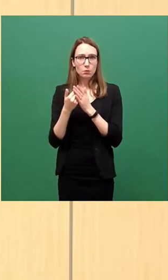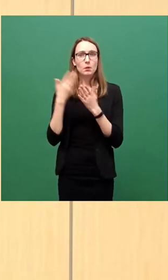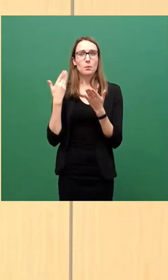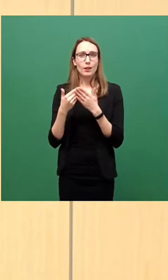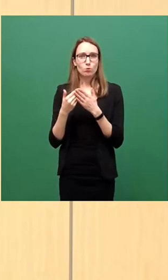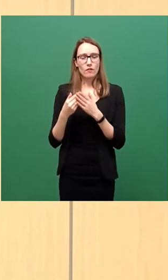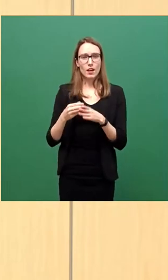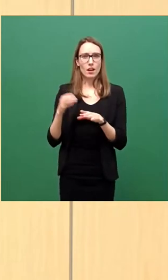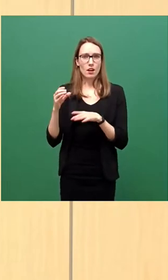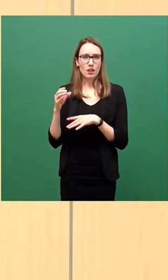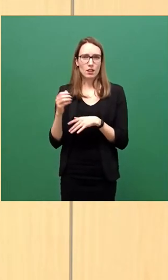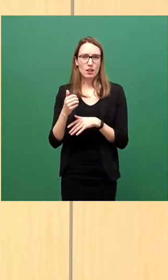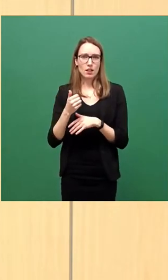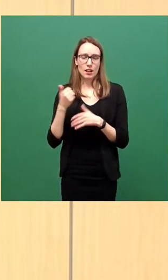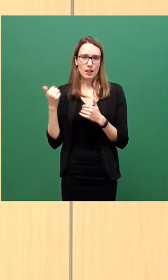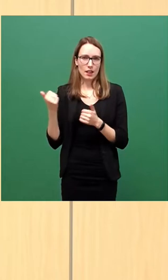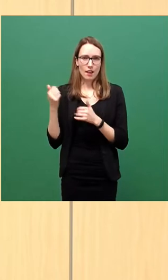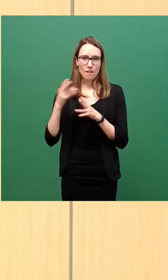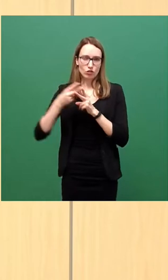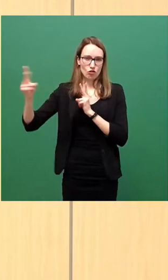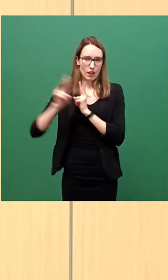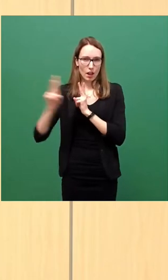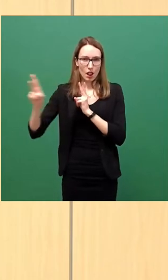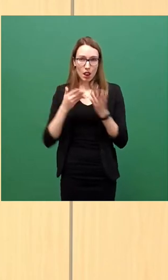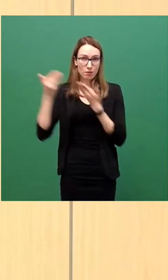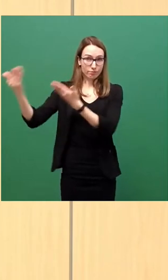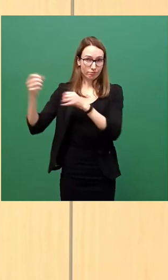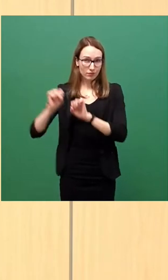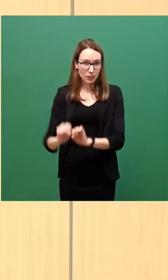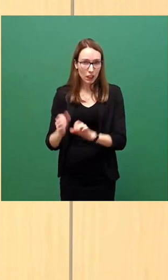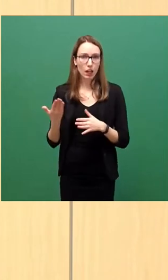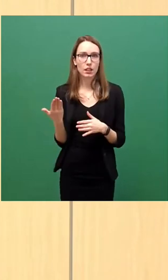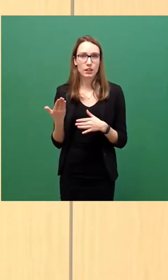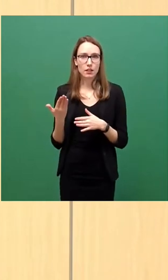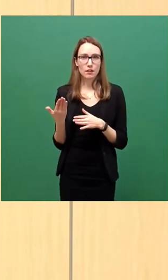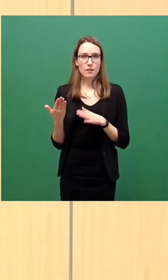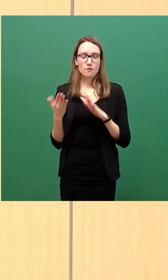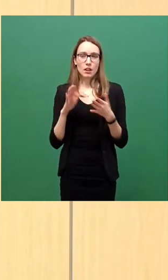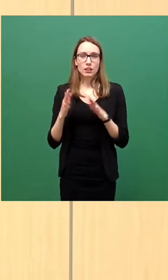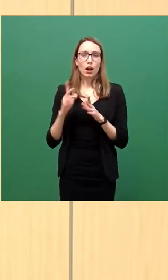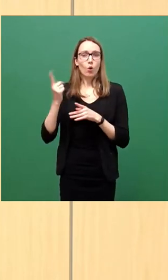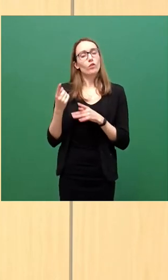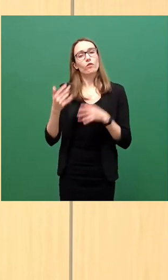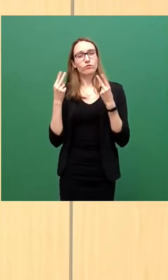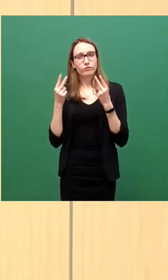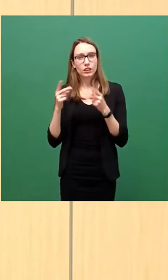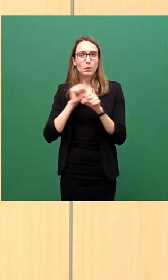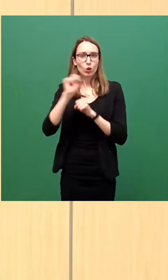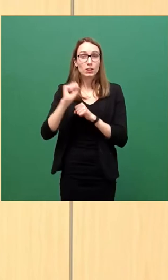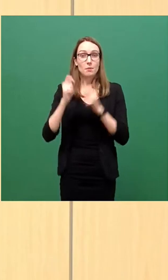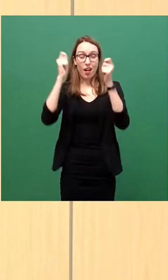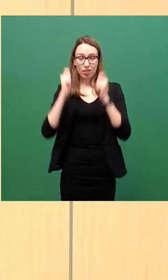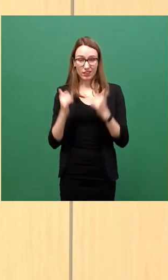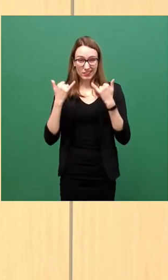überlassen. Wenngleich das Thema mehr Digitalisierung auch beim Verkehr sicher wichtig ist, kommt der Antrag zur Unzeit, nämlich mitten in